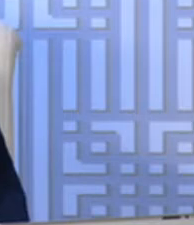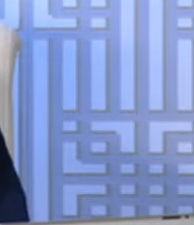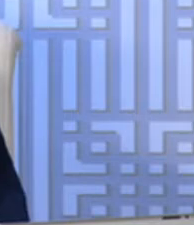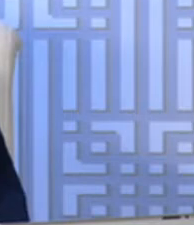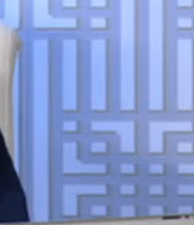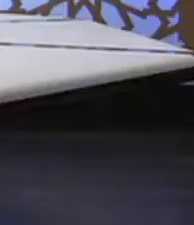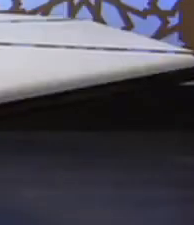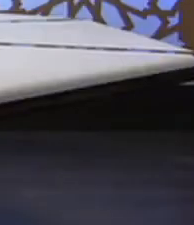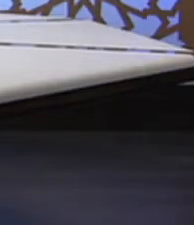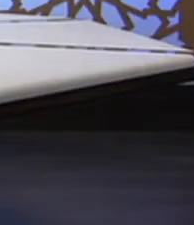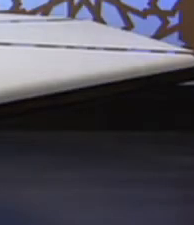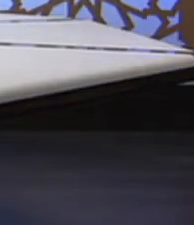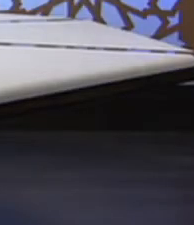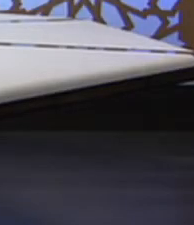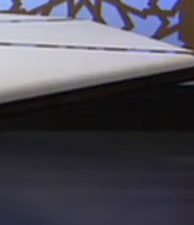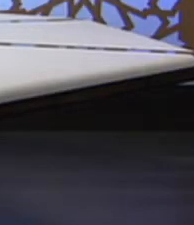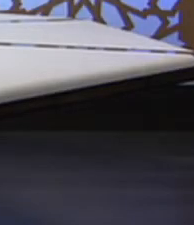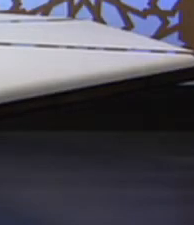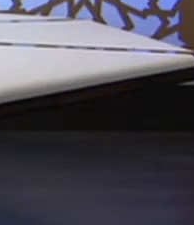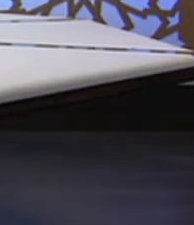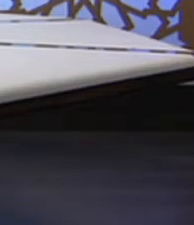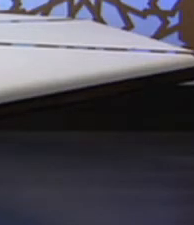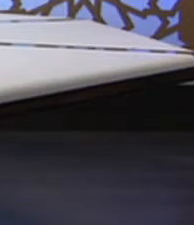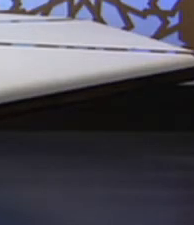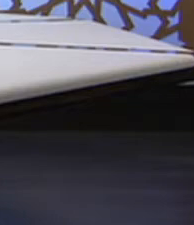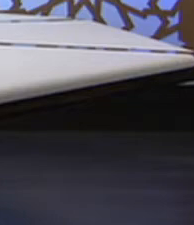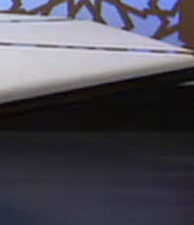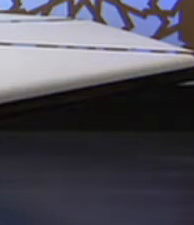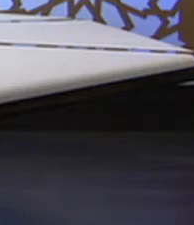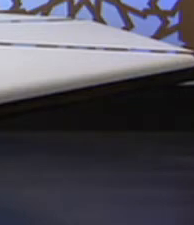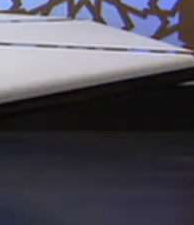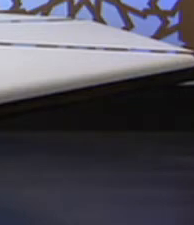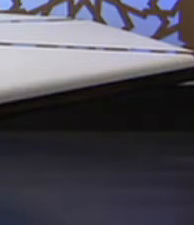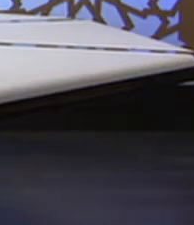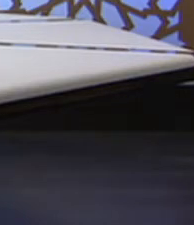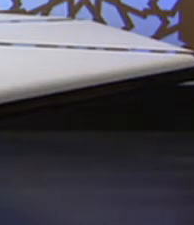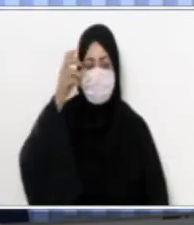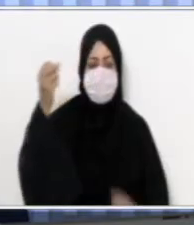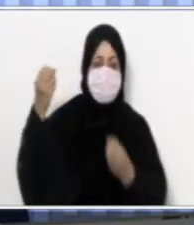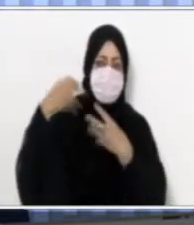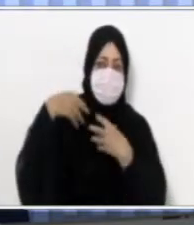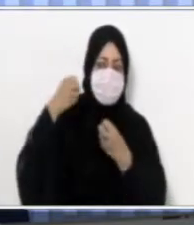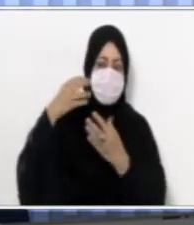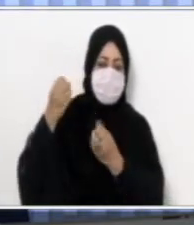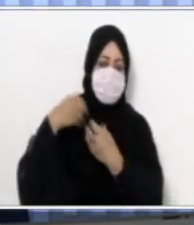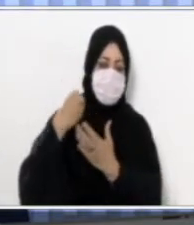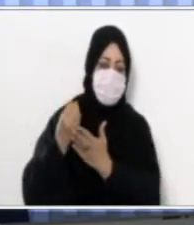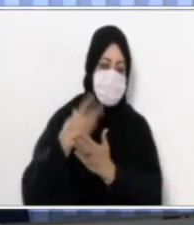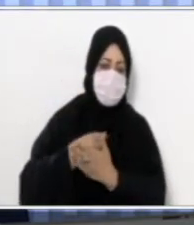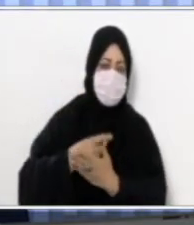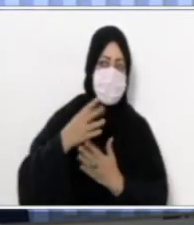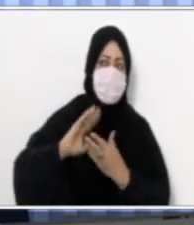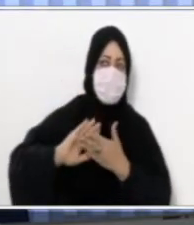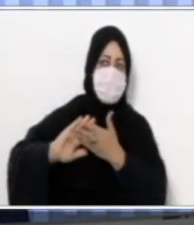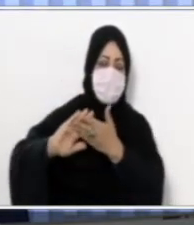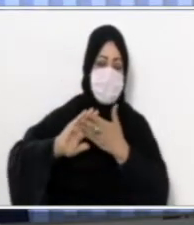يوم الدين. اللهم علمنا ما ينفعنا، وانفعنا بما علمتنا، وزدنا علما وعملا